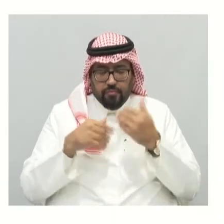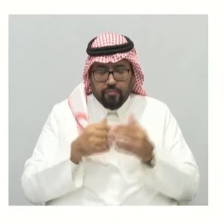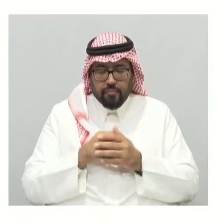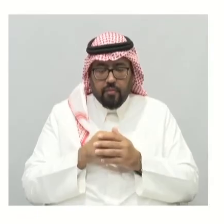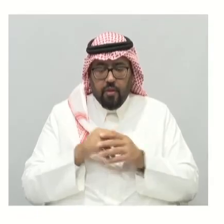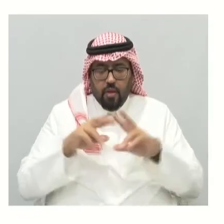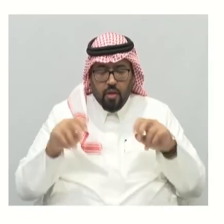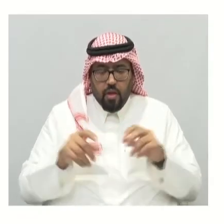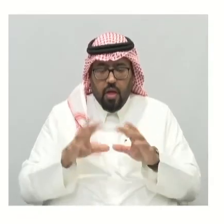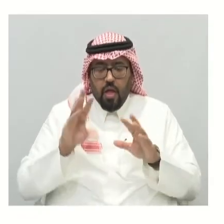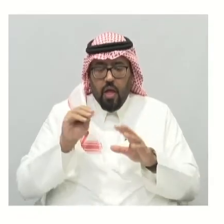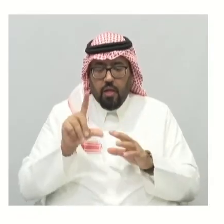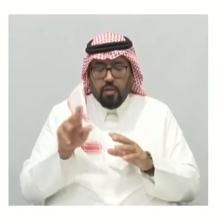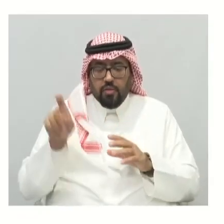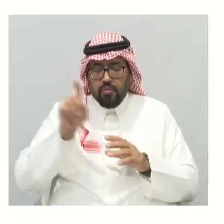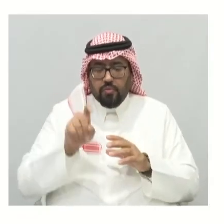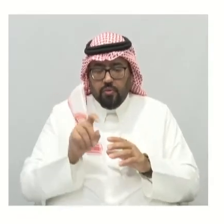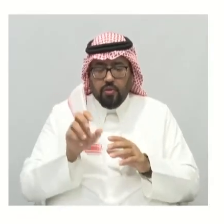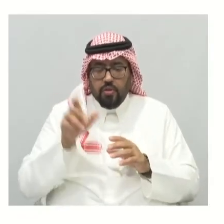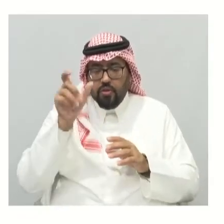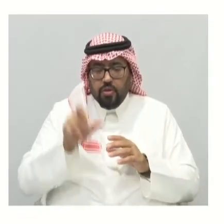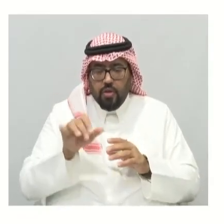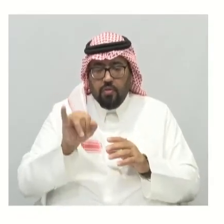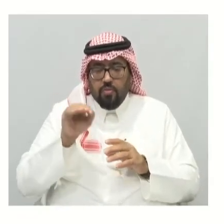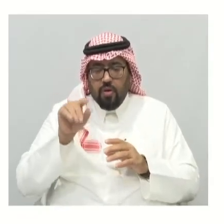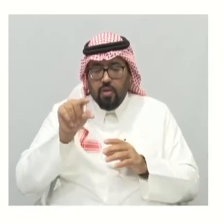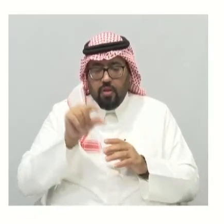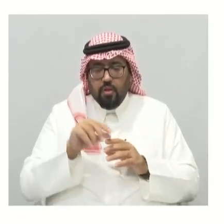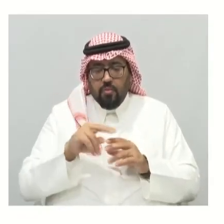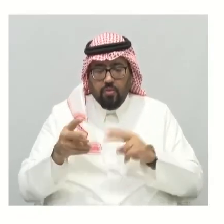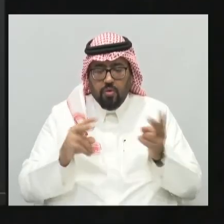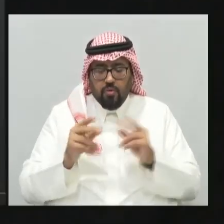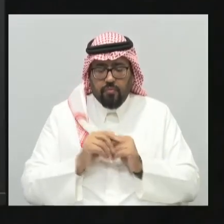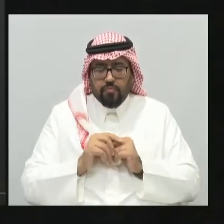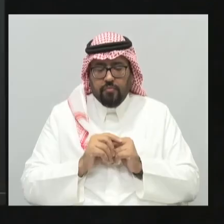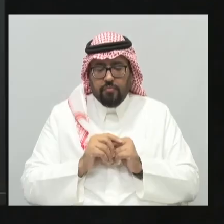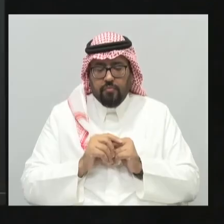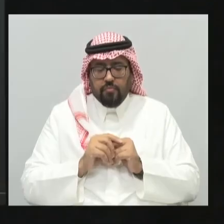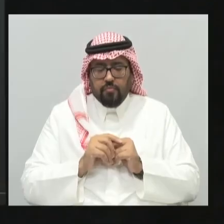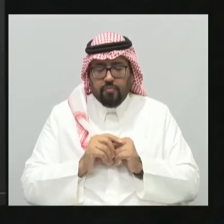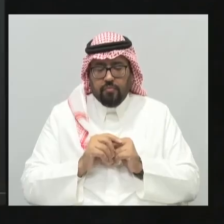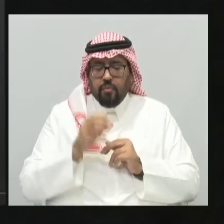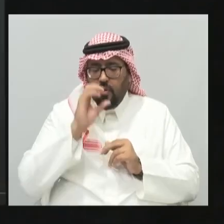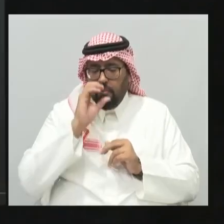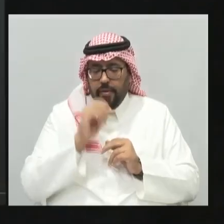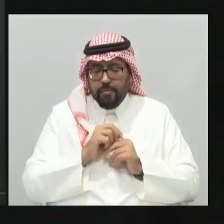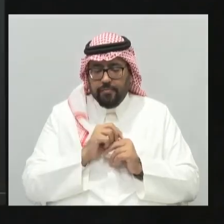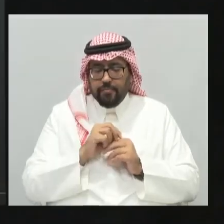هل السوائل شكل محدد ولا اشكاله تختلف طبعا عندنا الماء